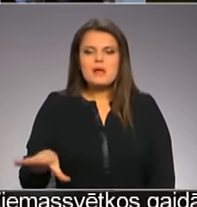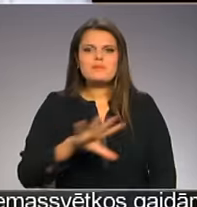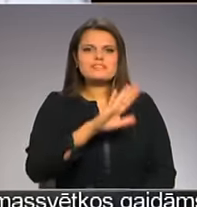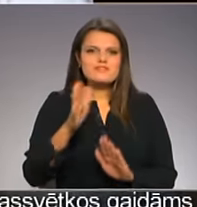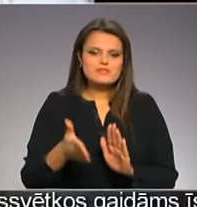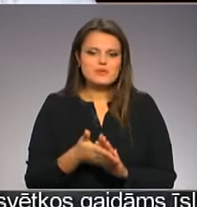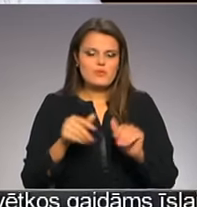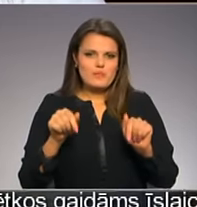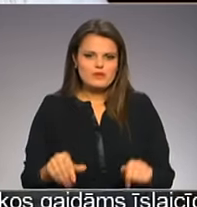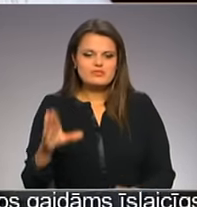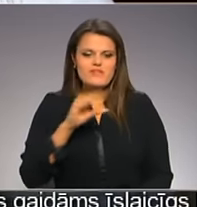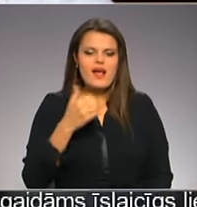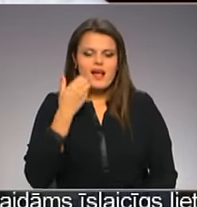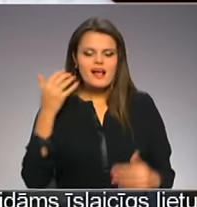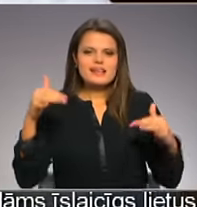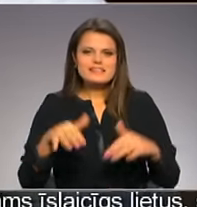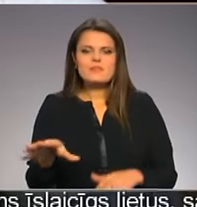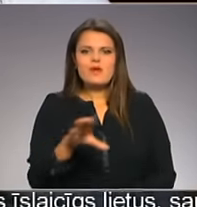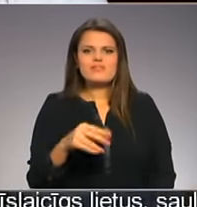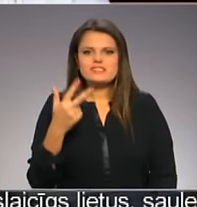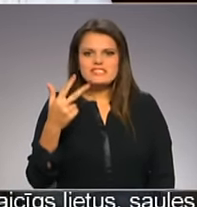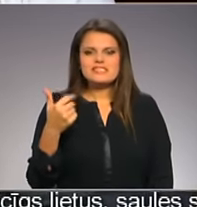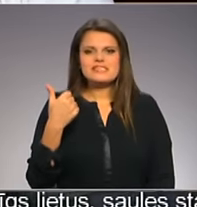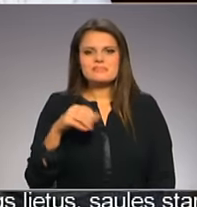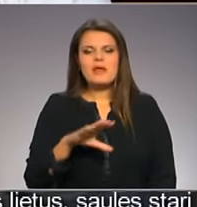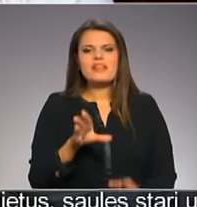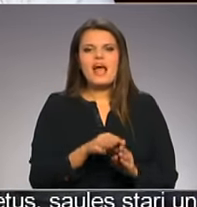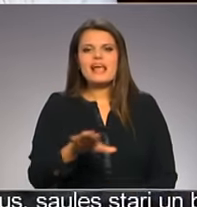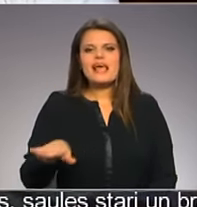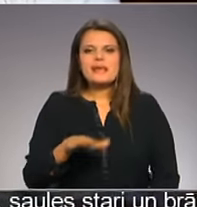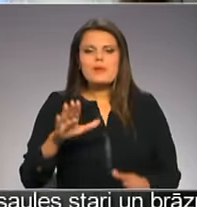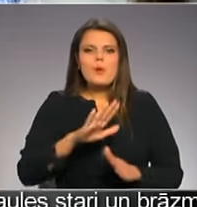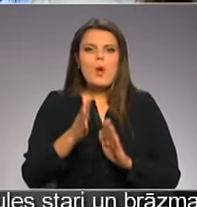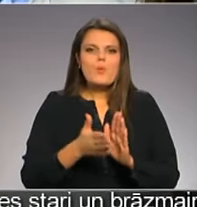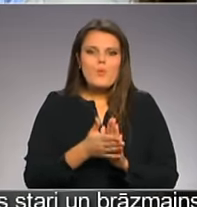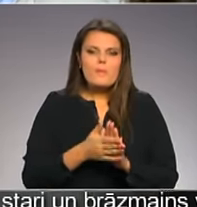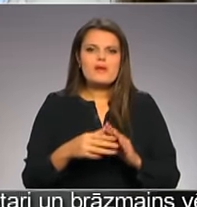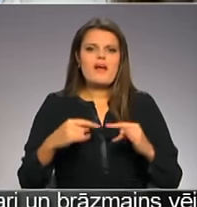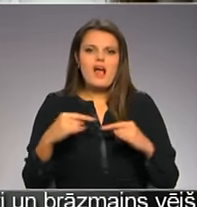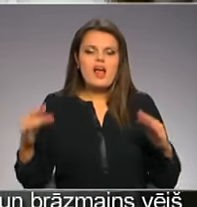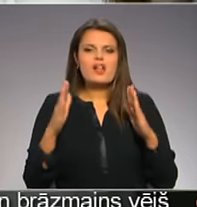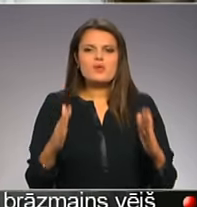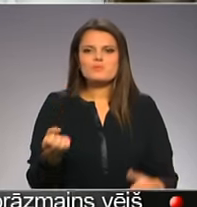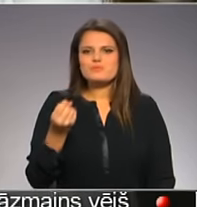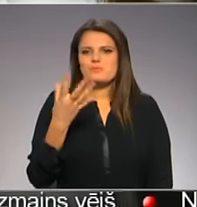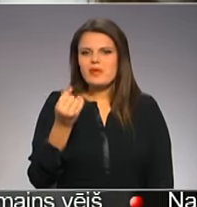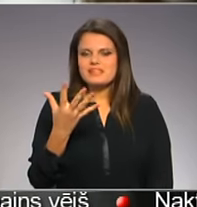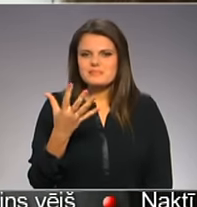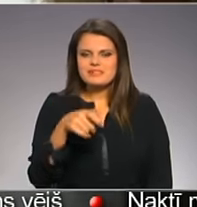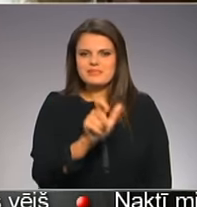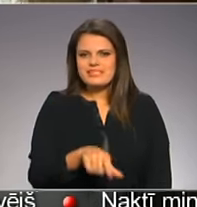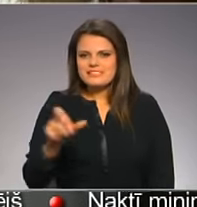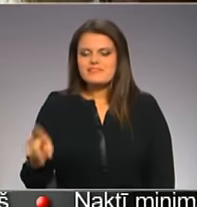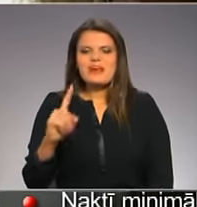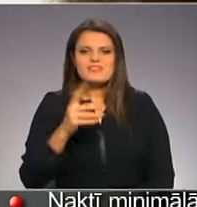kopā. Vakarā, kad sabrauks visas trīs meitas ar savām ģimenēm, pie kopīgā saimes galda būšot 15 ēdāji. Bet